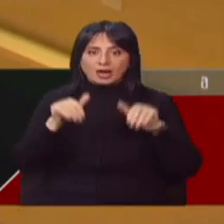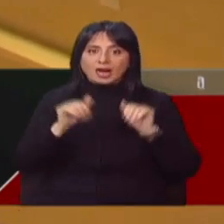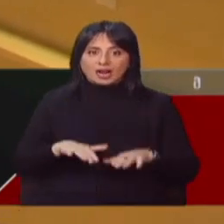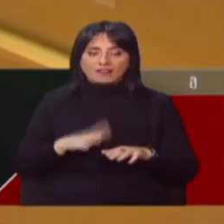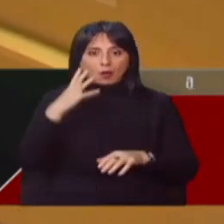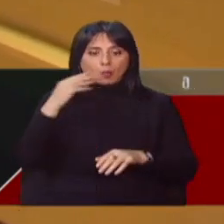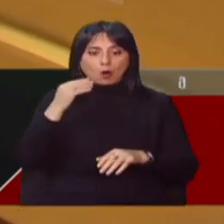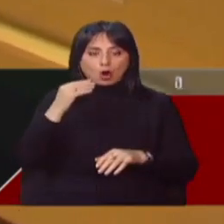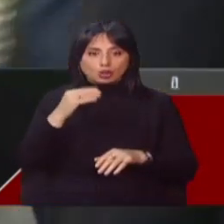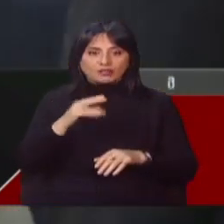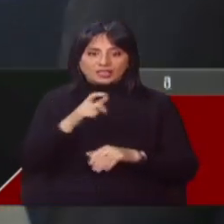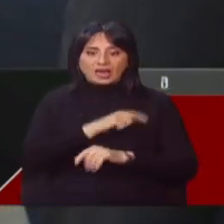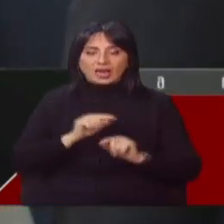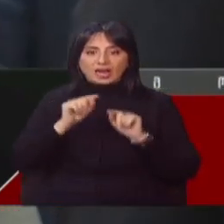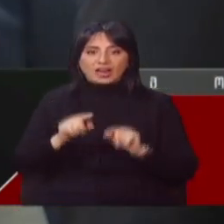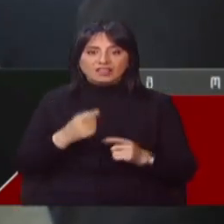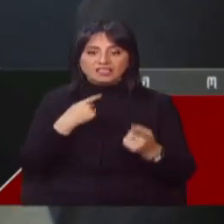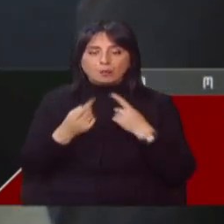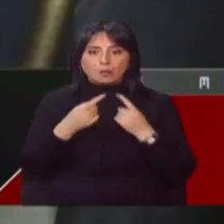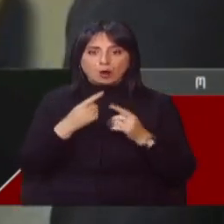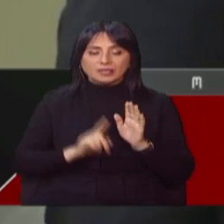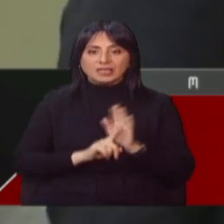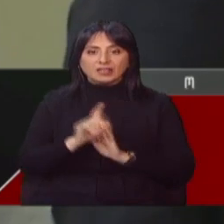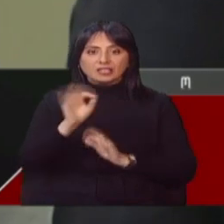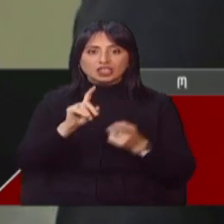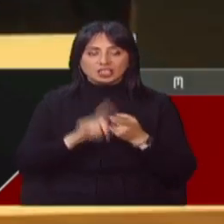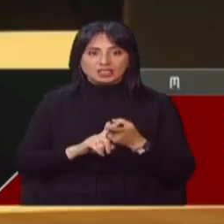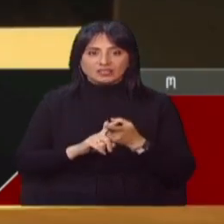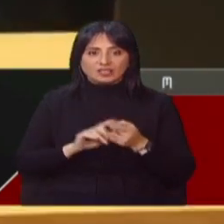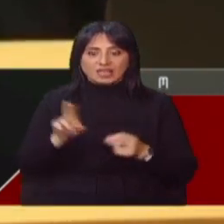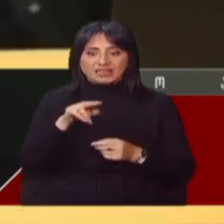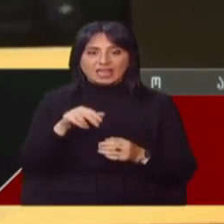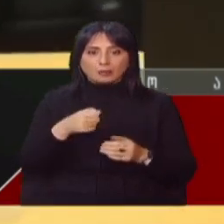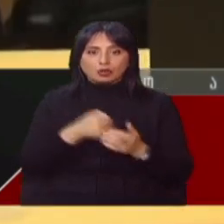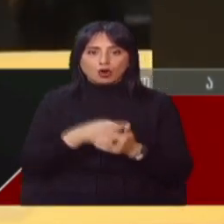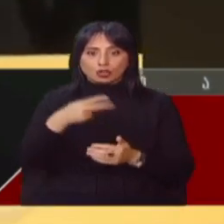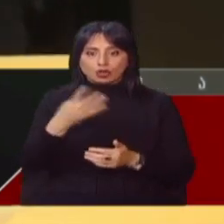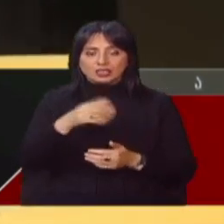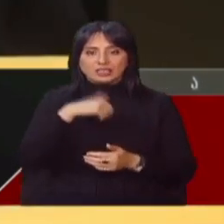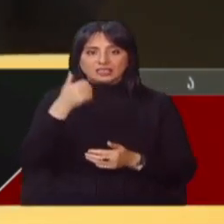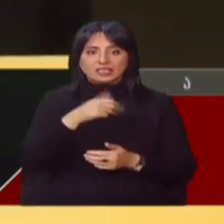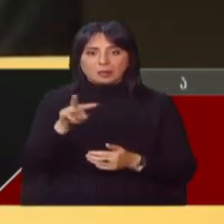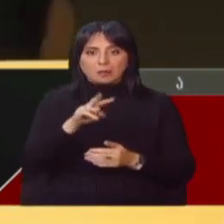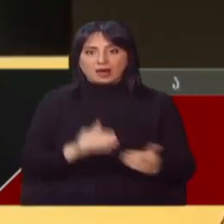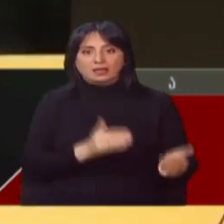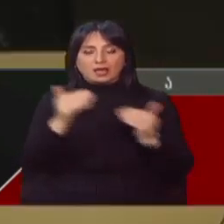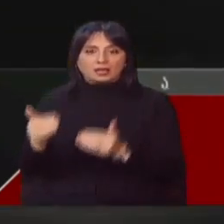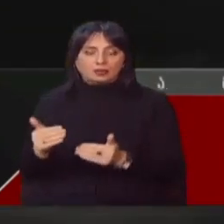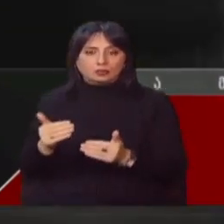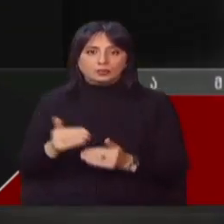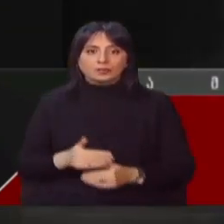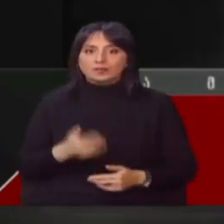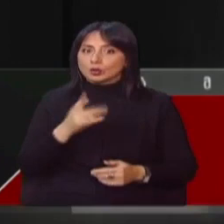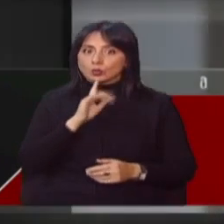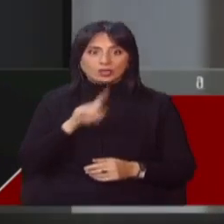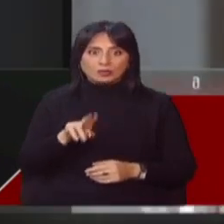გადაწყვეტილება მოლდოვასთან გაწევრიანების მოლაპარაკებების დაწყების შესახებ დეკემბრიდან 2024 წლის მარტამდე გადადოს. თუ ეს